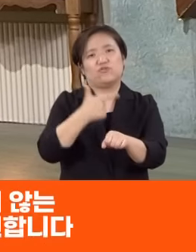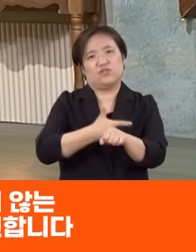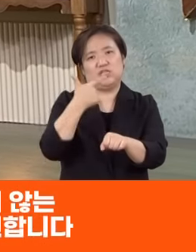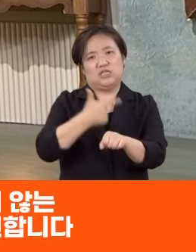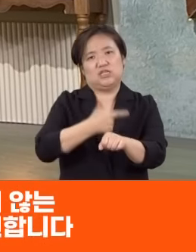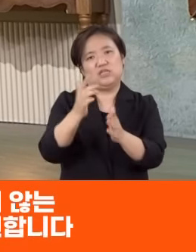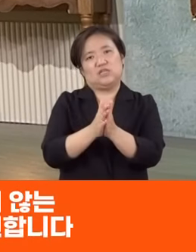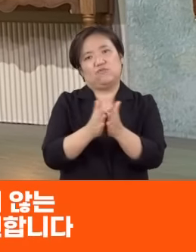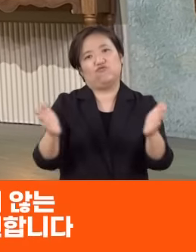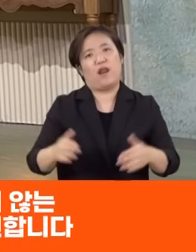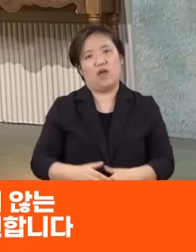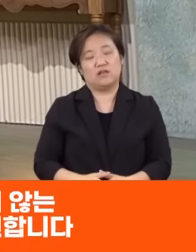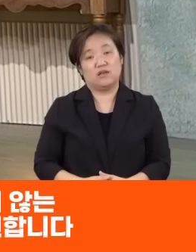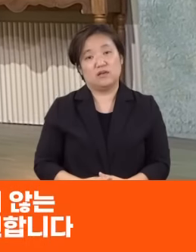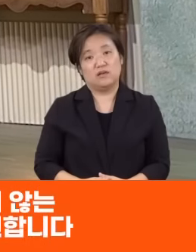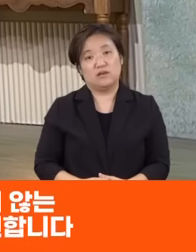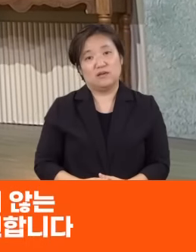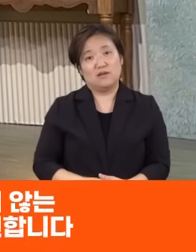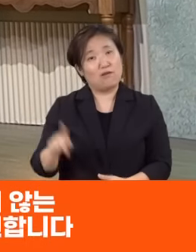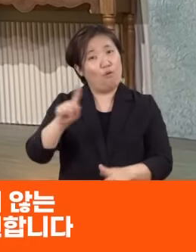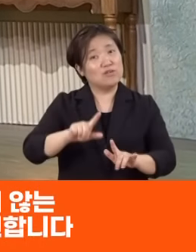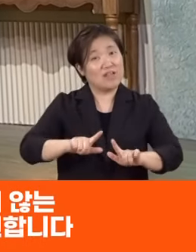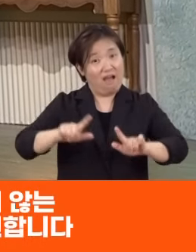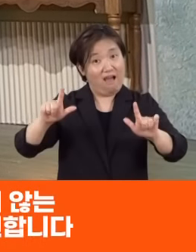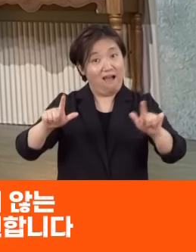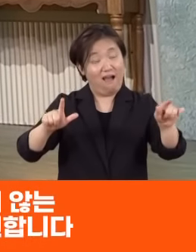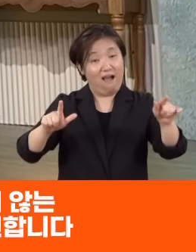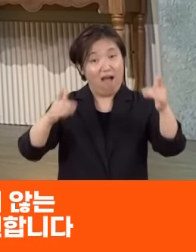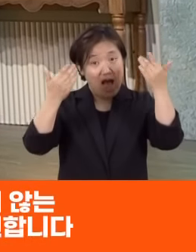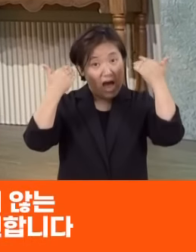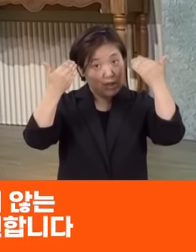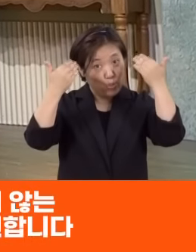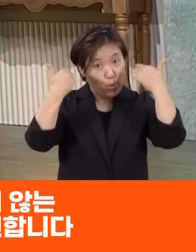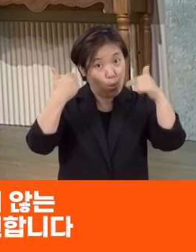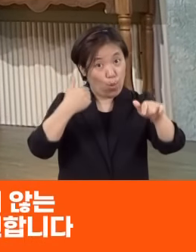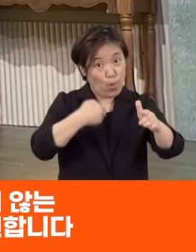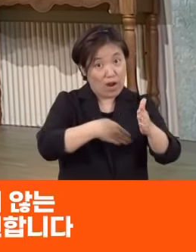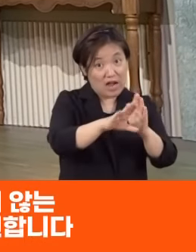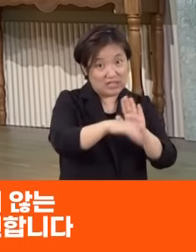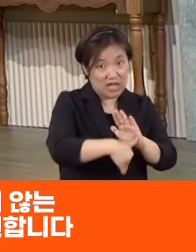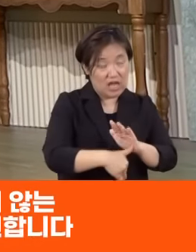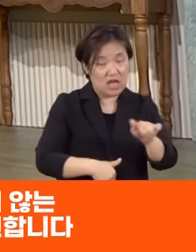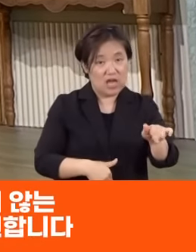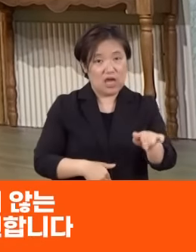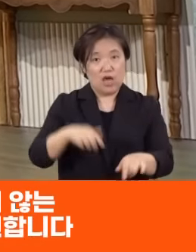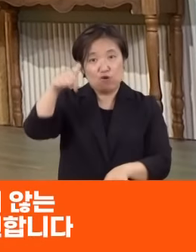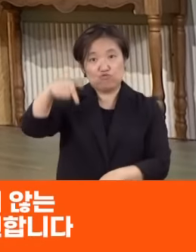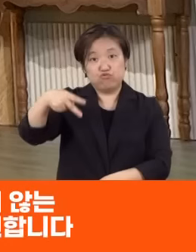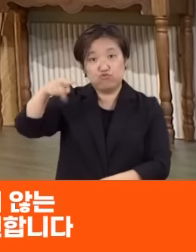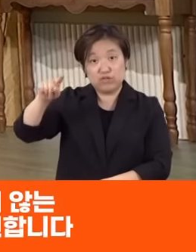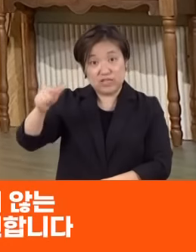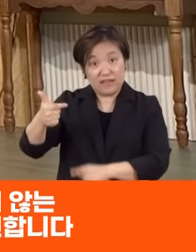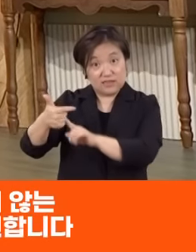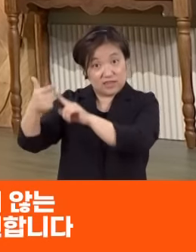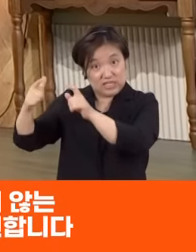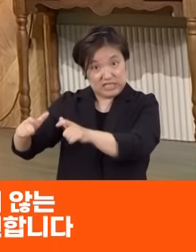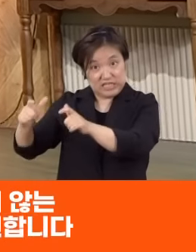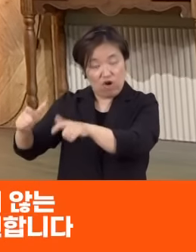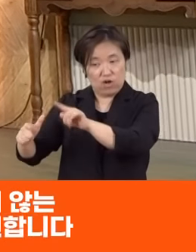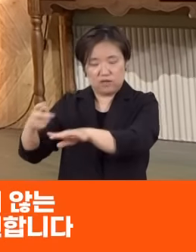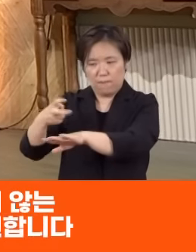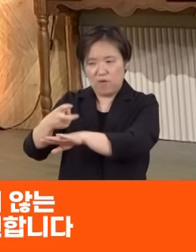어느날 학교 등교를 위해 구산동 버스정류장에서 버스를 기다리는데 그